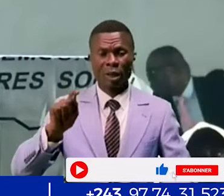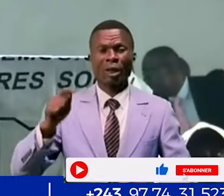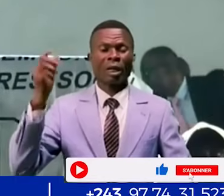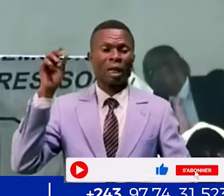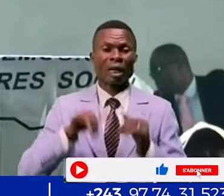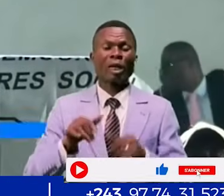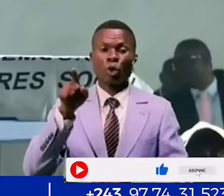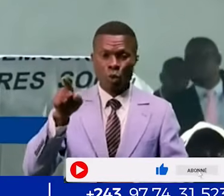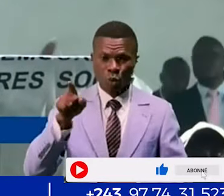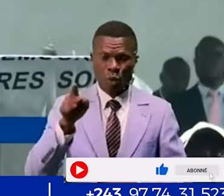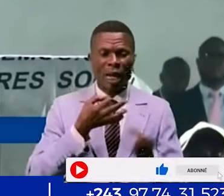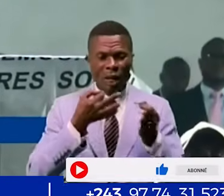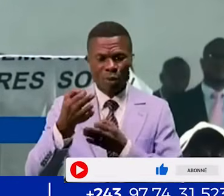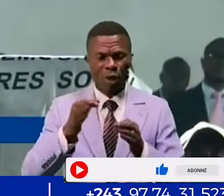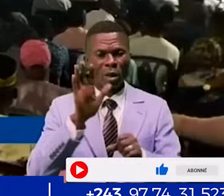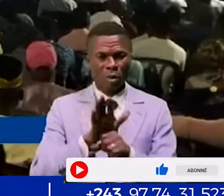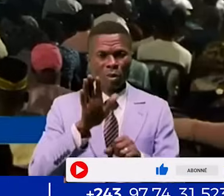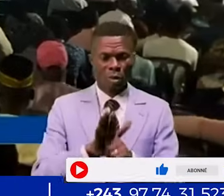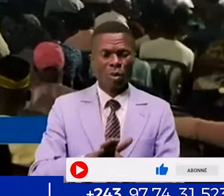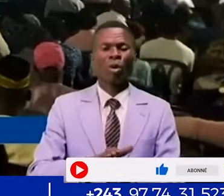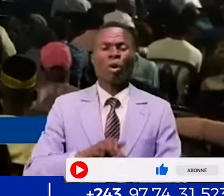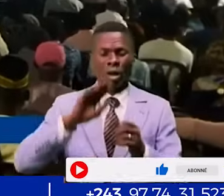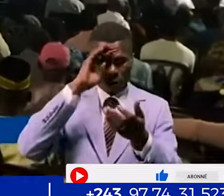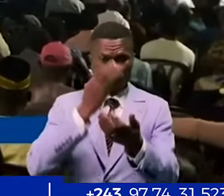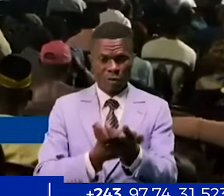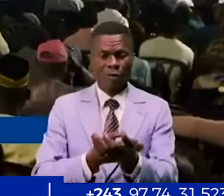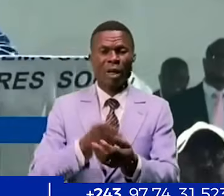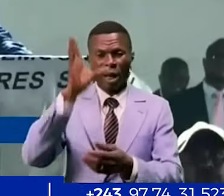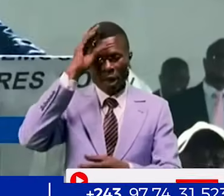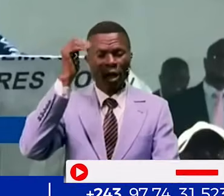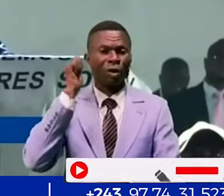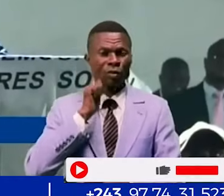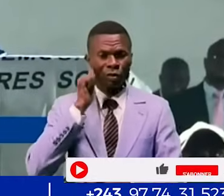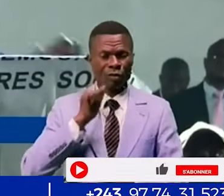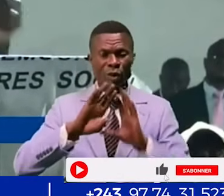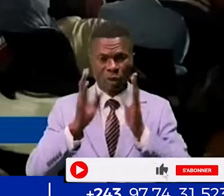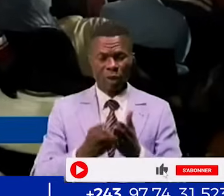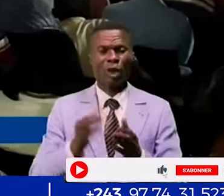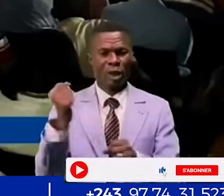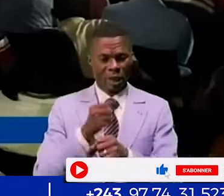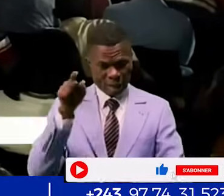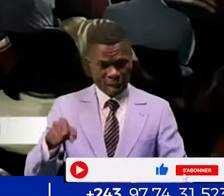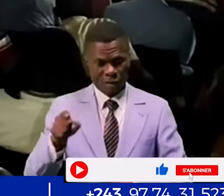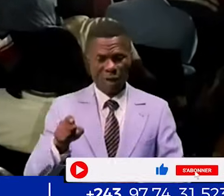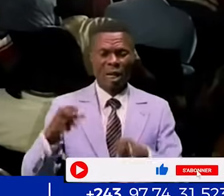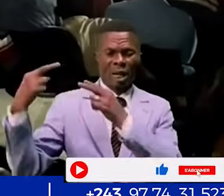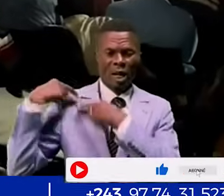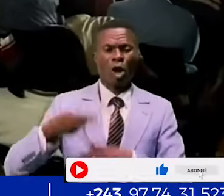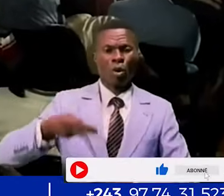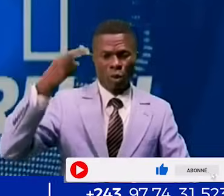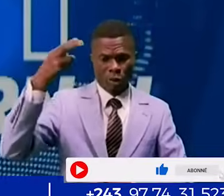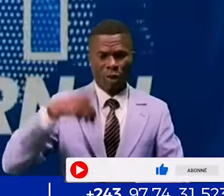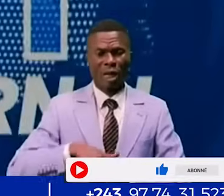de l'UDPS a fait savoir que plusieurs fils et filles de ses pères fondateurs occupent déjà des postes de responsabilité